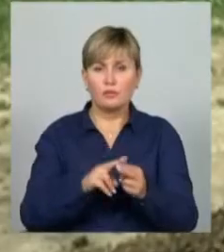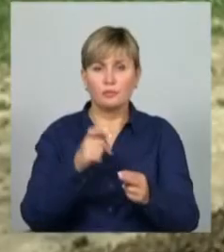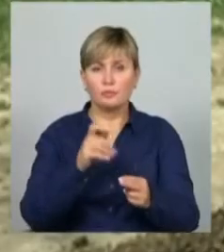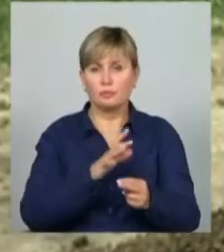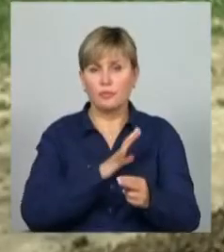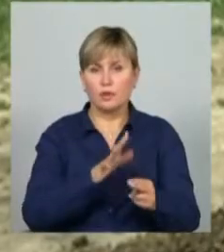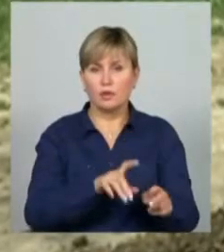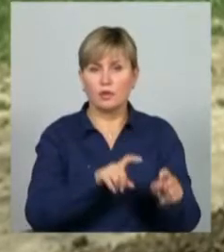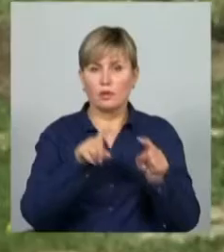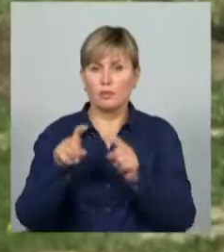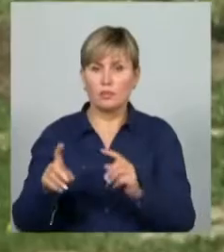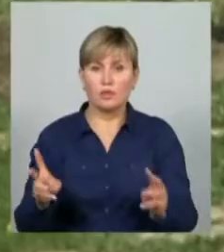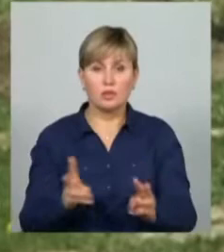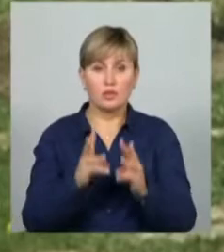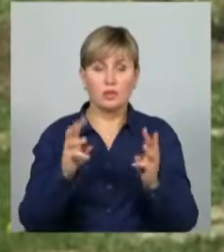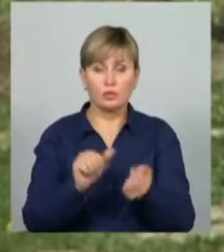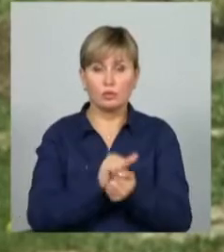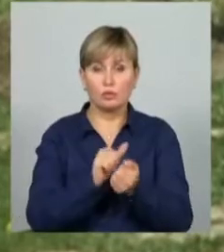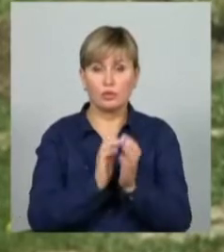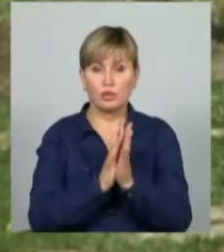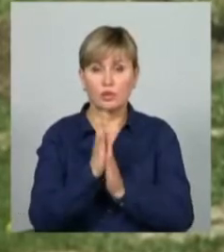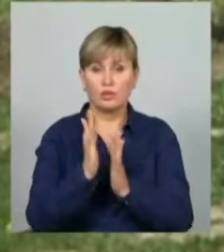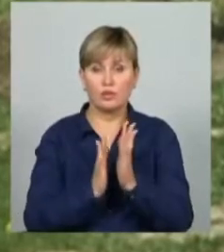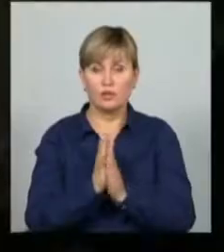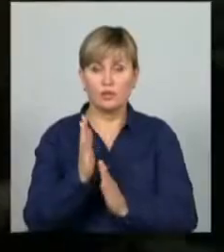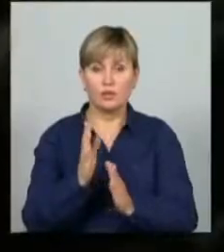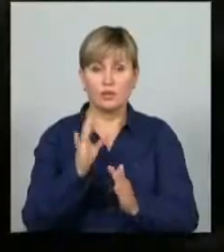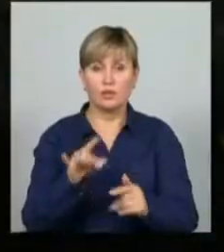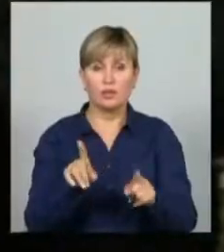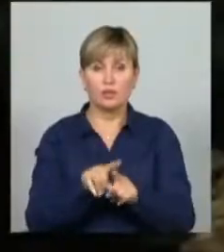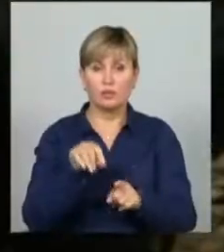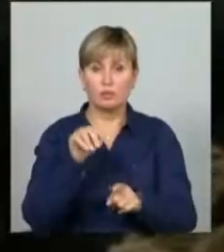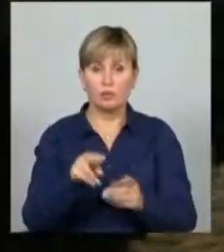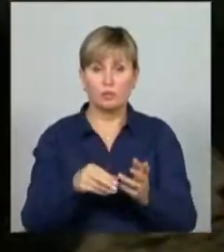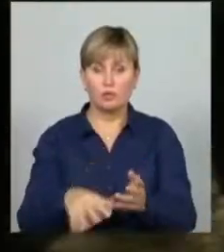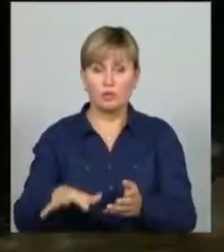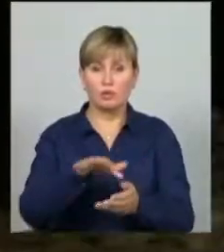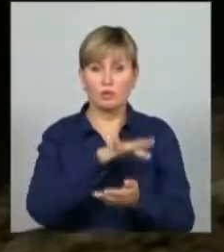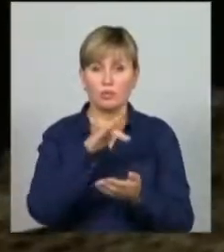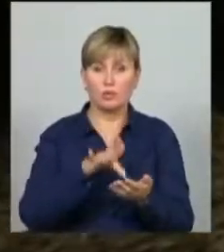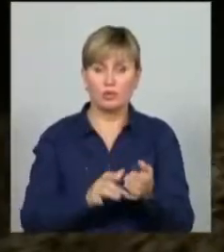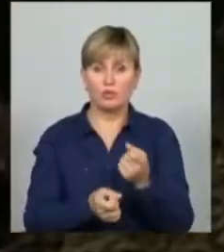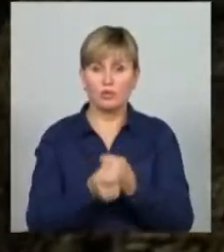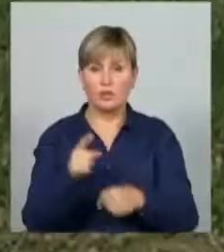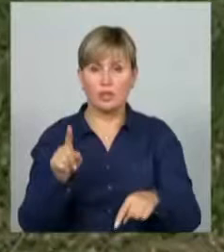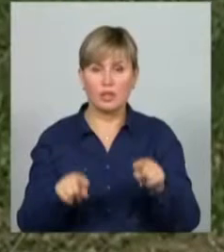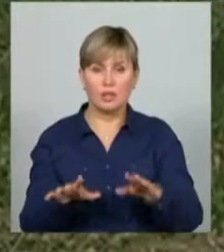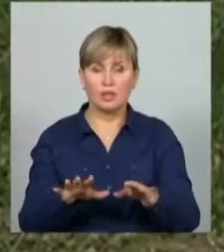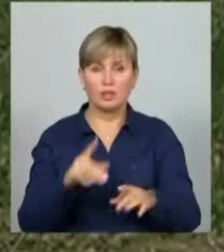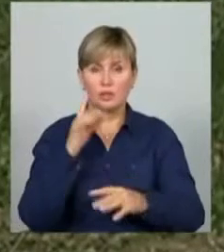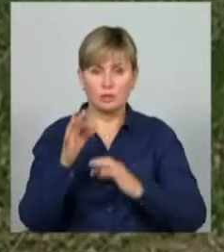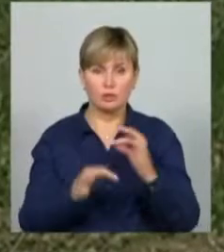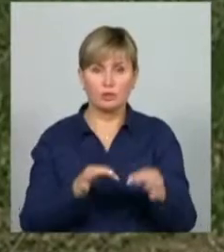не перекинулось пламя из-за горения сухой травы и кустарников. И такие ЧП на территории мегаполиса возникают нередко. Только за